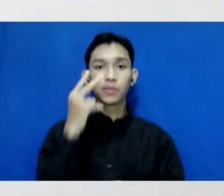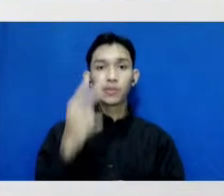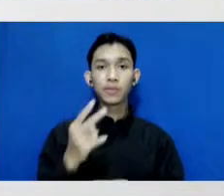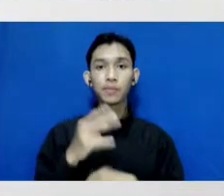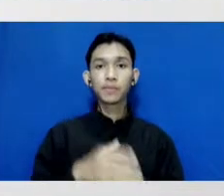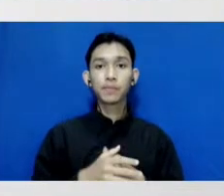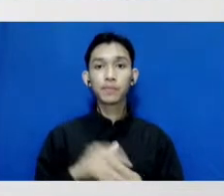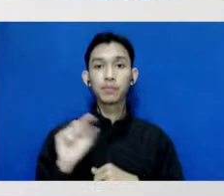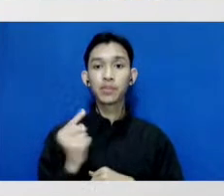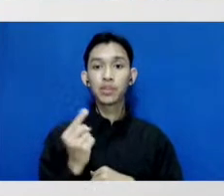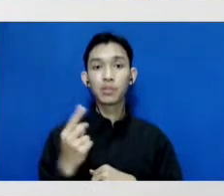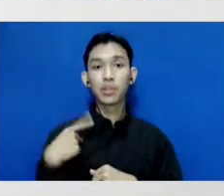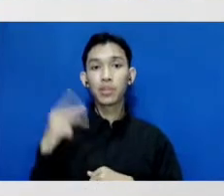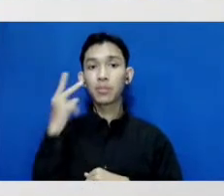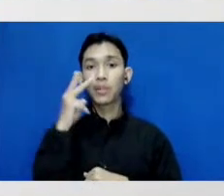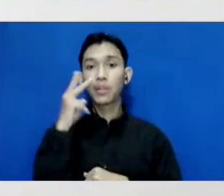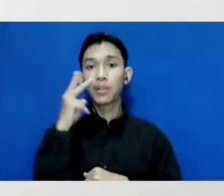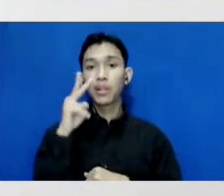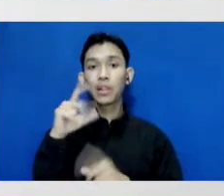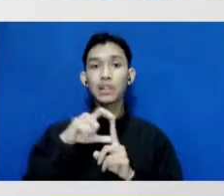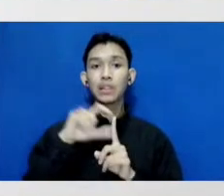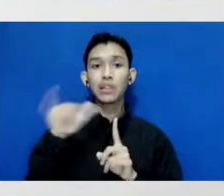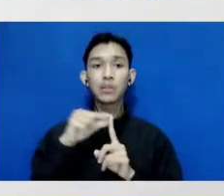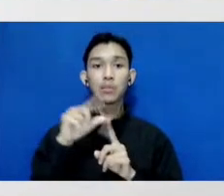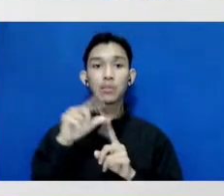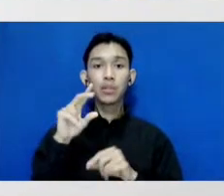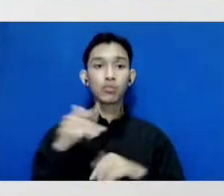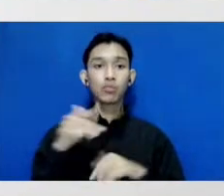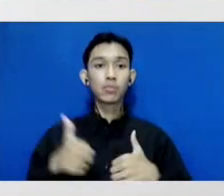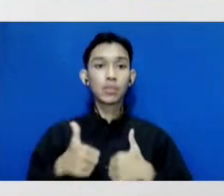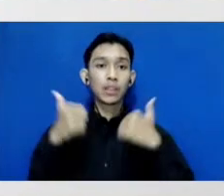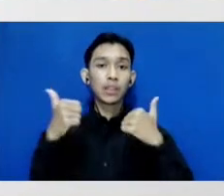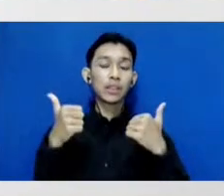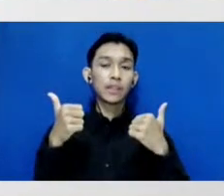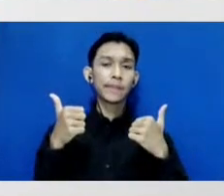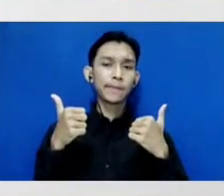pertama, kami melihat bahwa GDPR telah berhasil